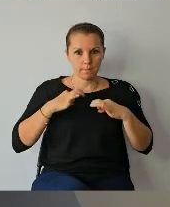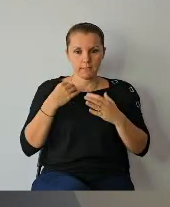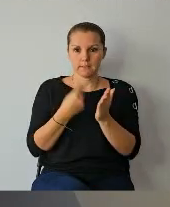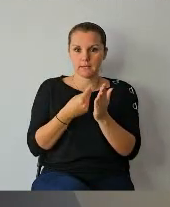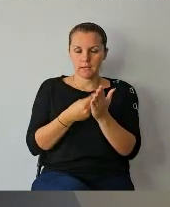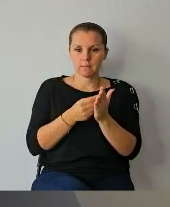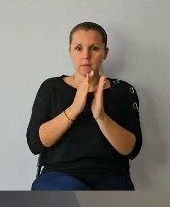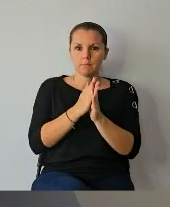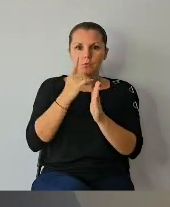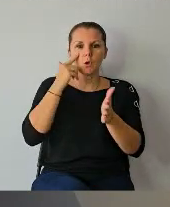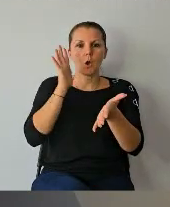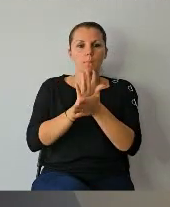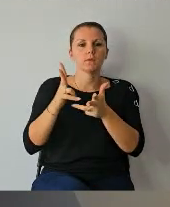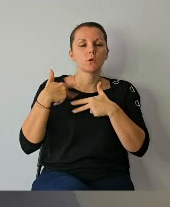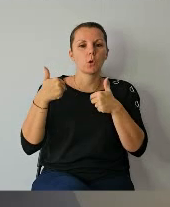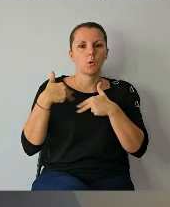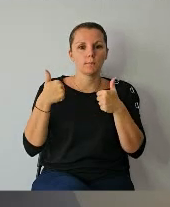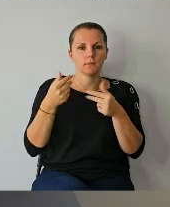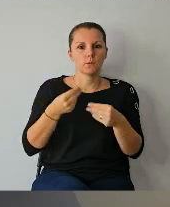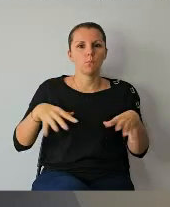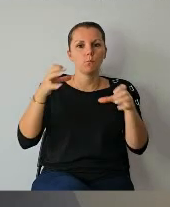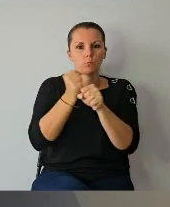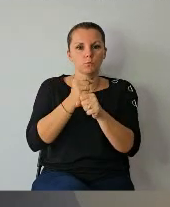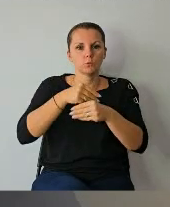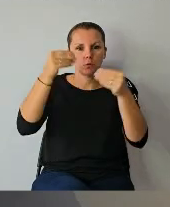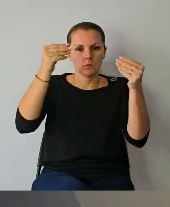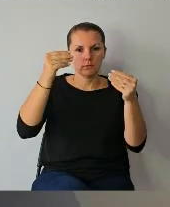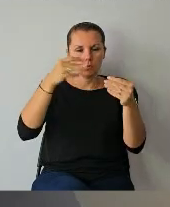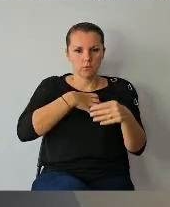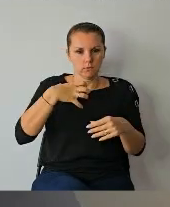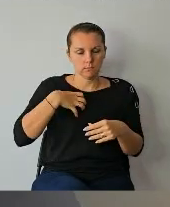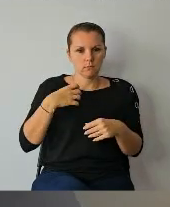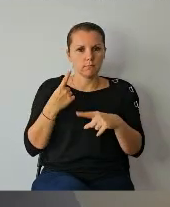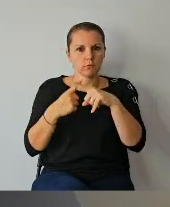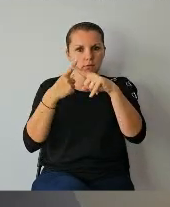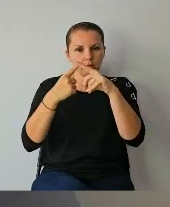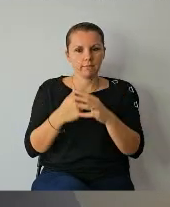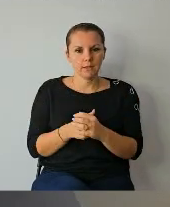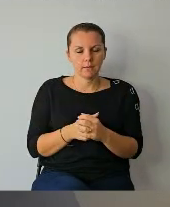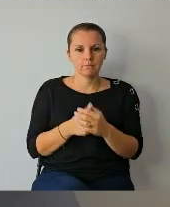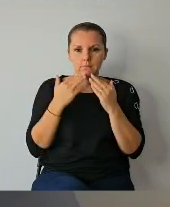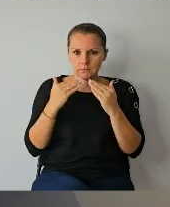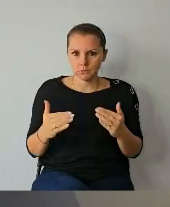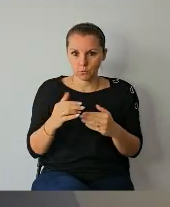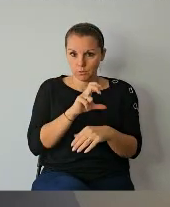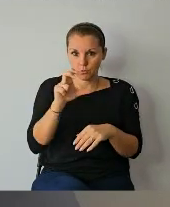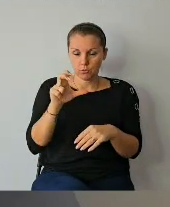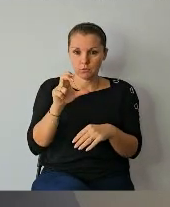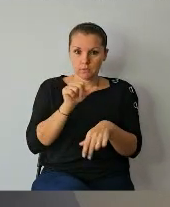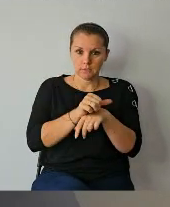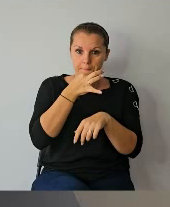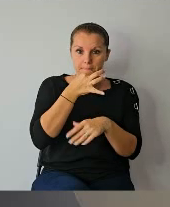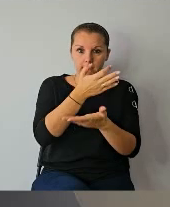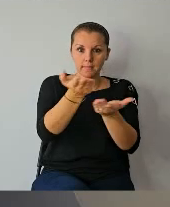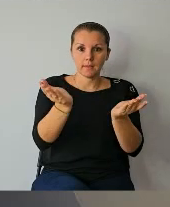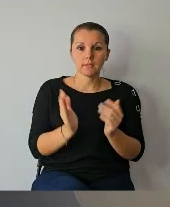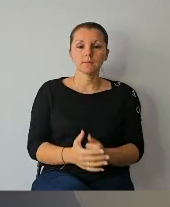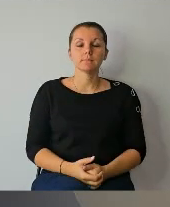skarbnik. Proszę o opinię Komisji Budżetu i Rozwoju Gospodarczego. Opinia komisji pozytywna. Dziękuję. Czy ktoś z państwa ma jakieś